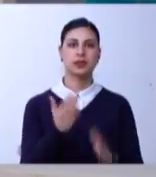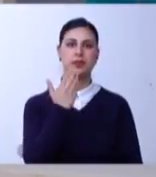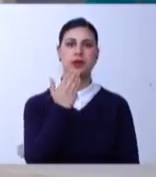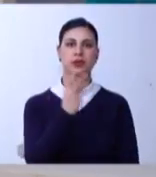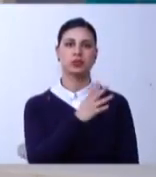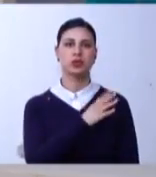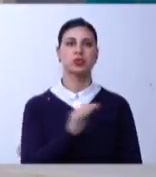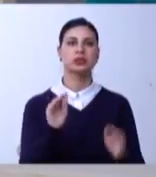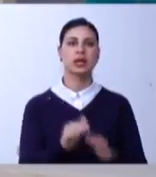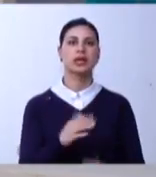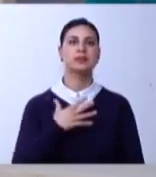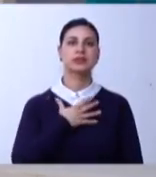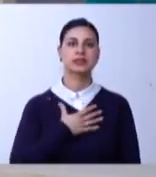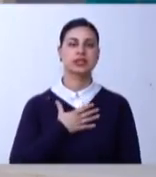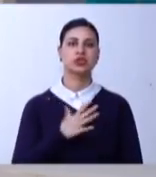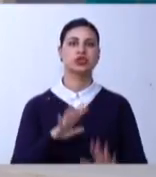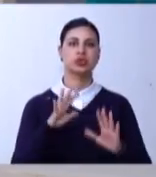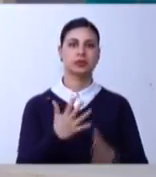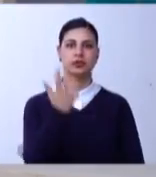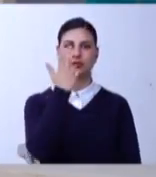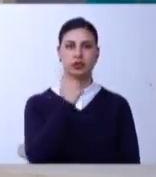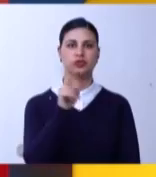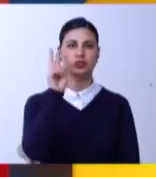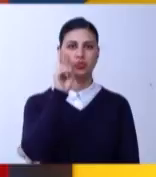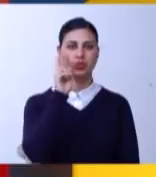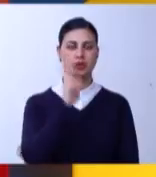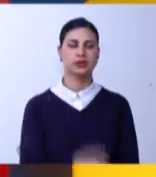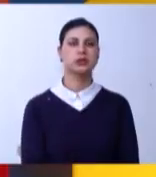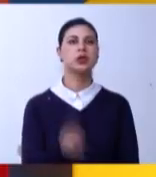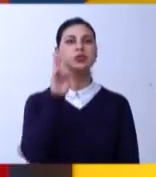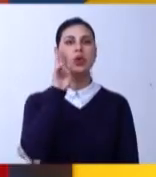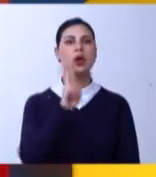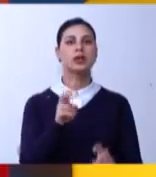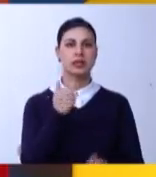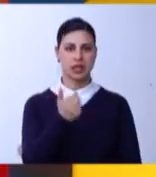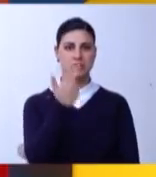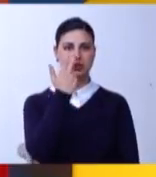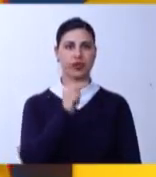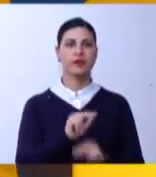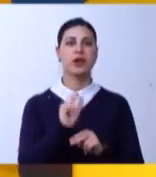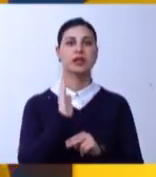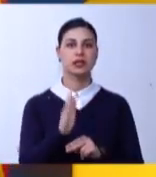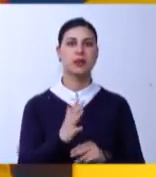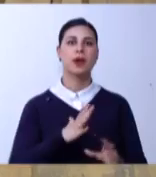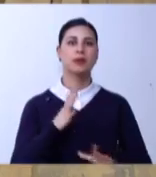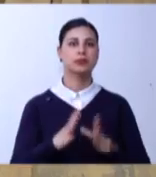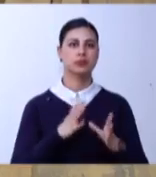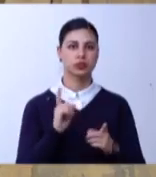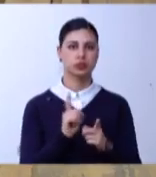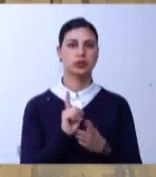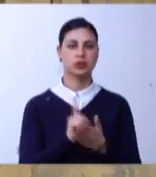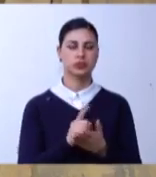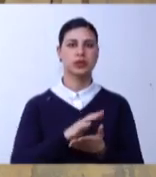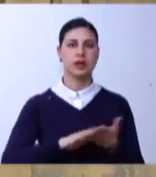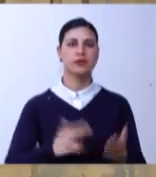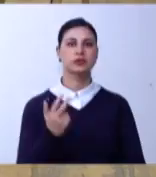მარტივად და უფრო ნაკლები სტრესის შემთხვევაში მიაჩვიოს ტუალეტს. ტუალეტის თვალსაზრისით კარგი ჩვევა იქნება, ფიზიკური აქტივობა გავაგრძელოთ, ხო